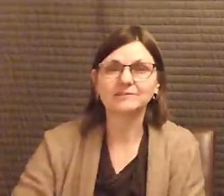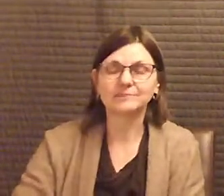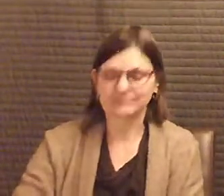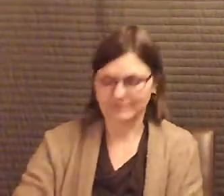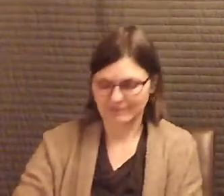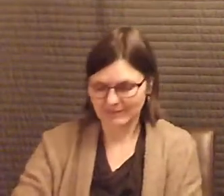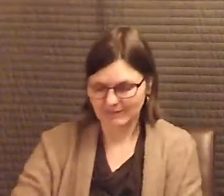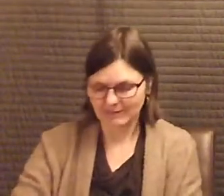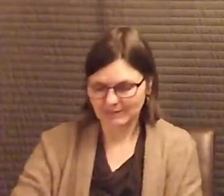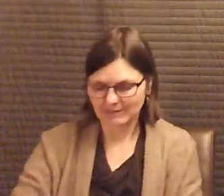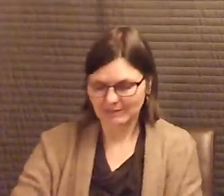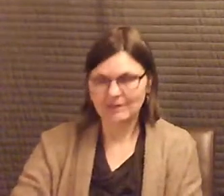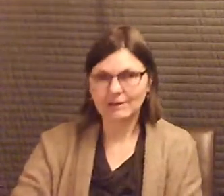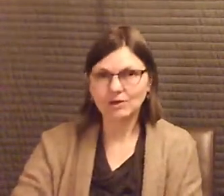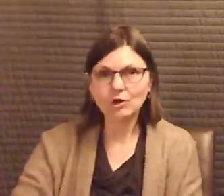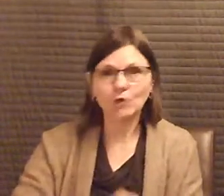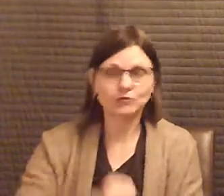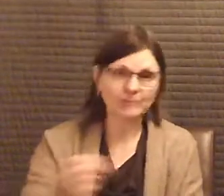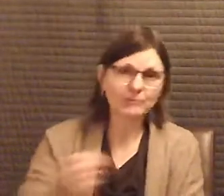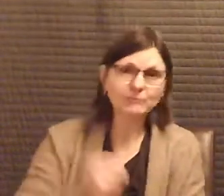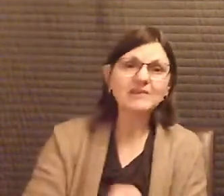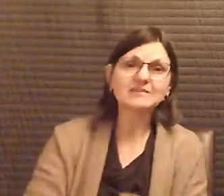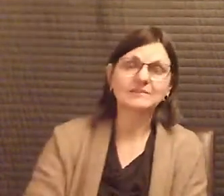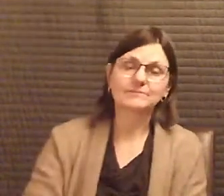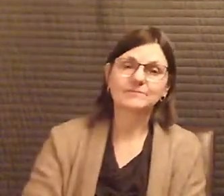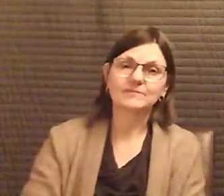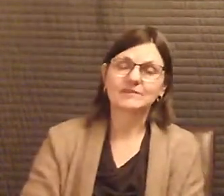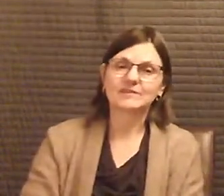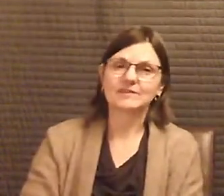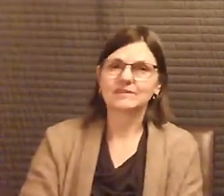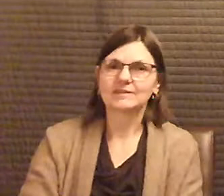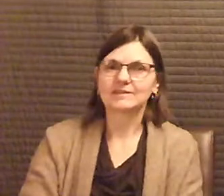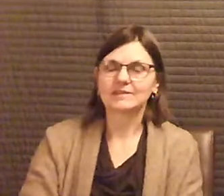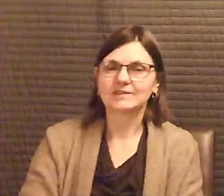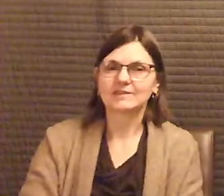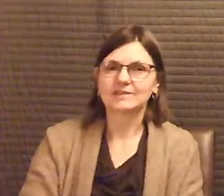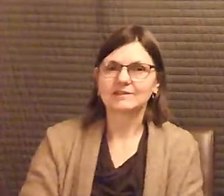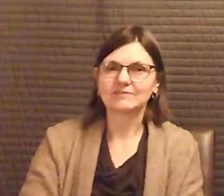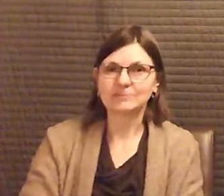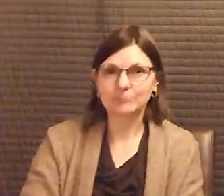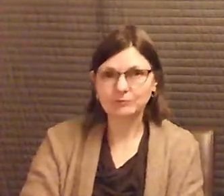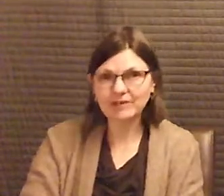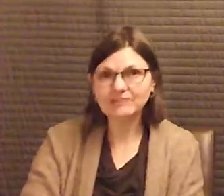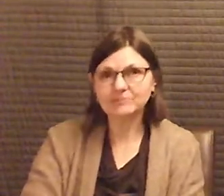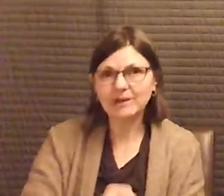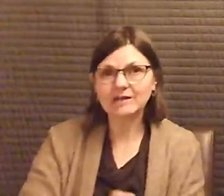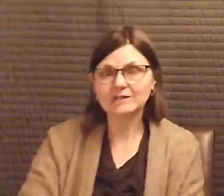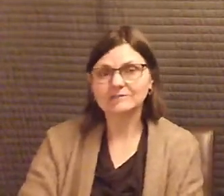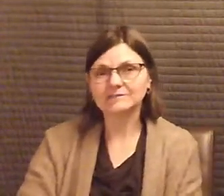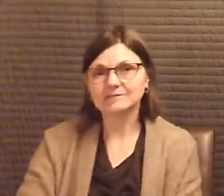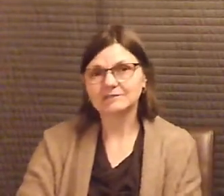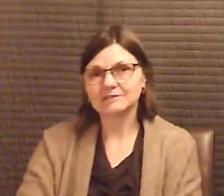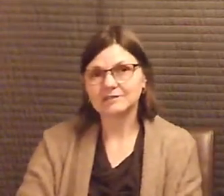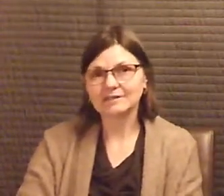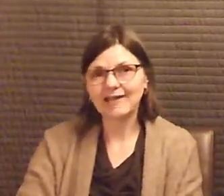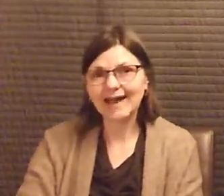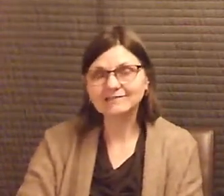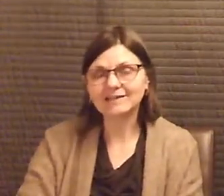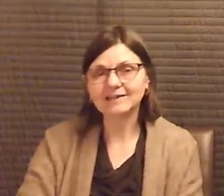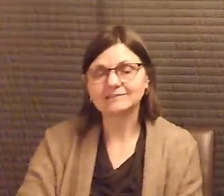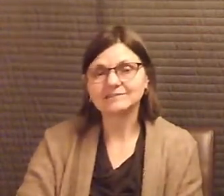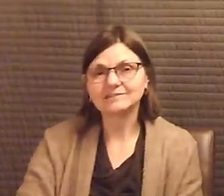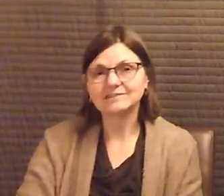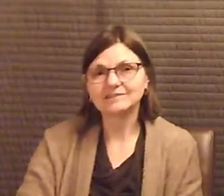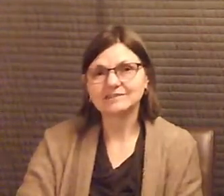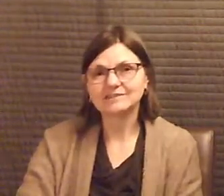je familie miss pross het geloof zijn profeten die koos de professor want de profeet sprak ja hey ziel je